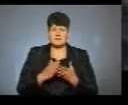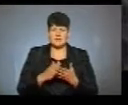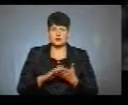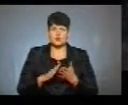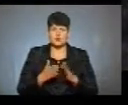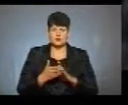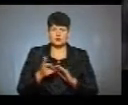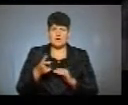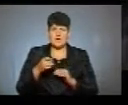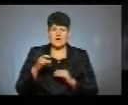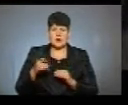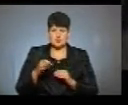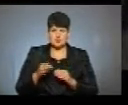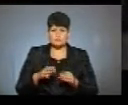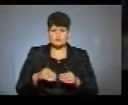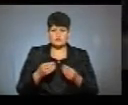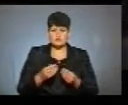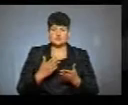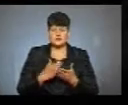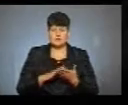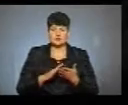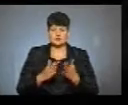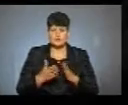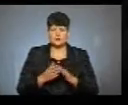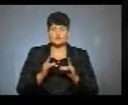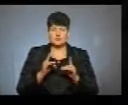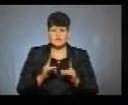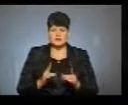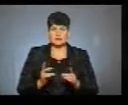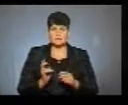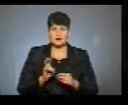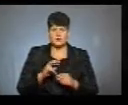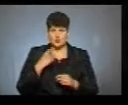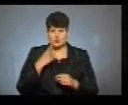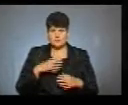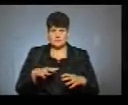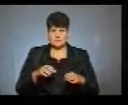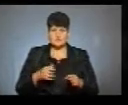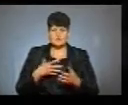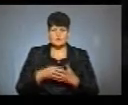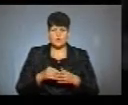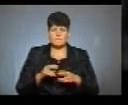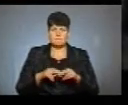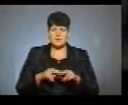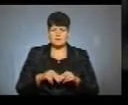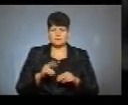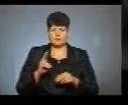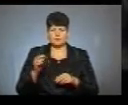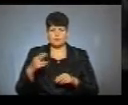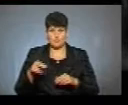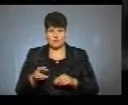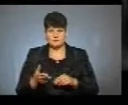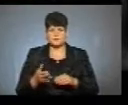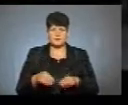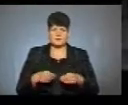газопостачання. Якщо в людини є договір на газопостачання, то тільки підходить особисто власник своїм паспортом, ідентифікаційним кодом.